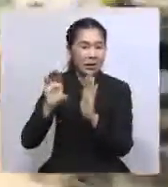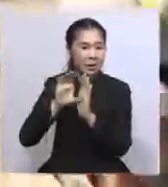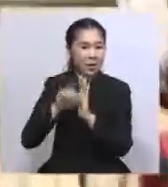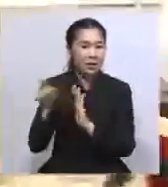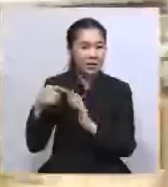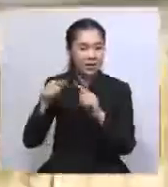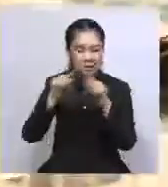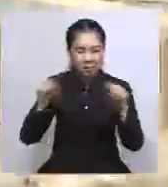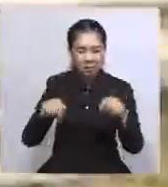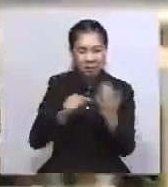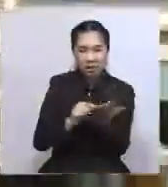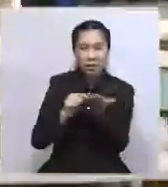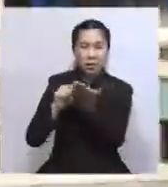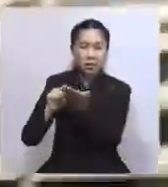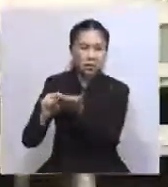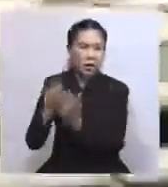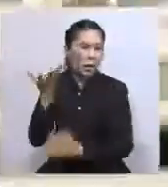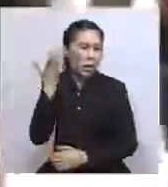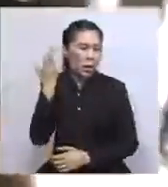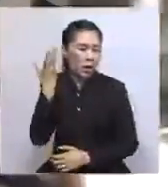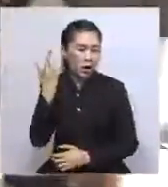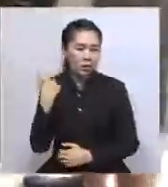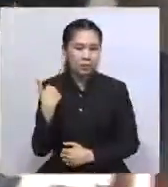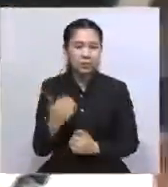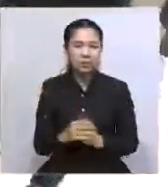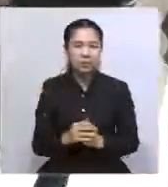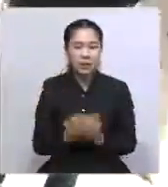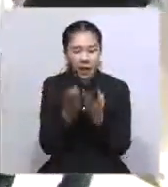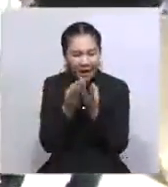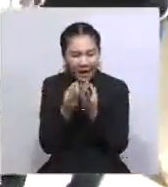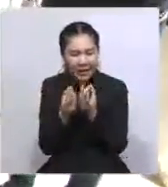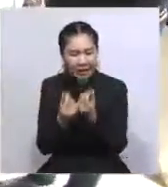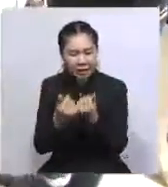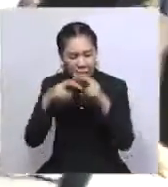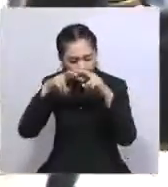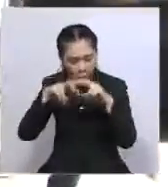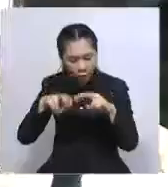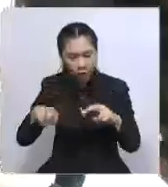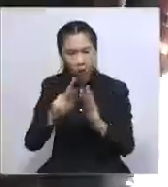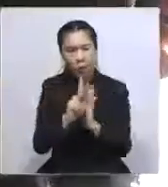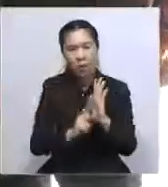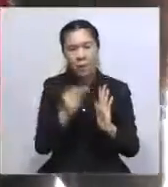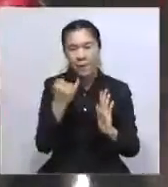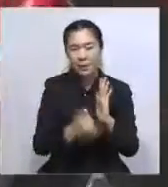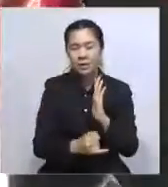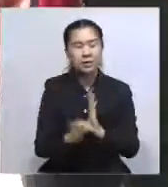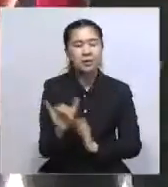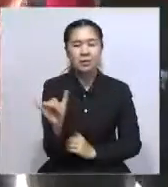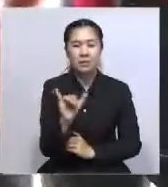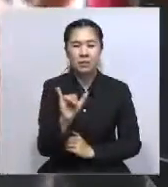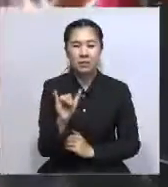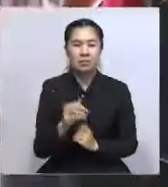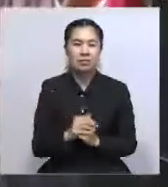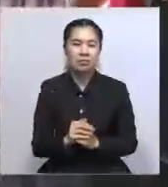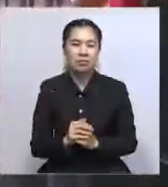ายามยื่นหนังสือร้องขอความเป็นธรรมเมื่อวานนี้เบื้องต้นนะครับยังไม่ขอลงรายละเอียดว่าเข้าข่ายผิดกฎหมายฐานฝ่าฝืนการป